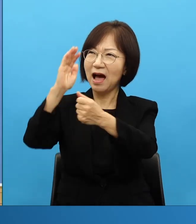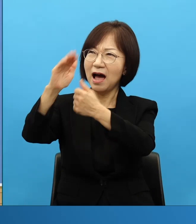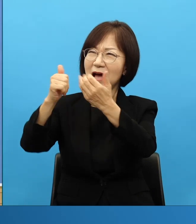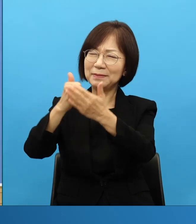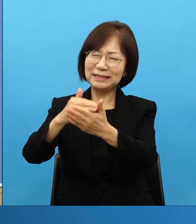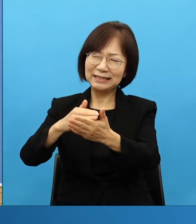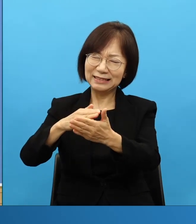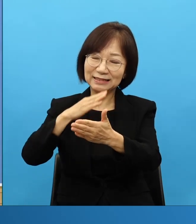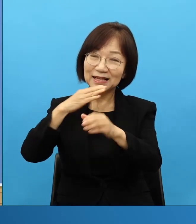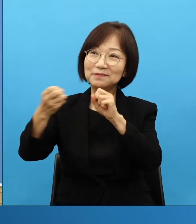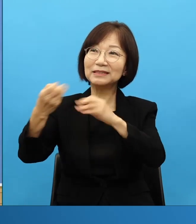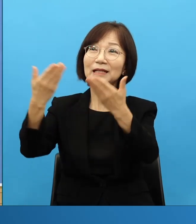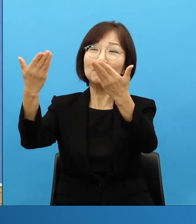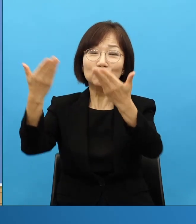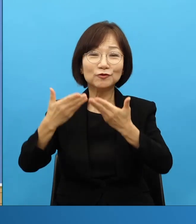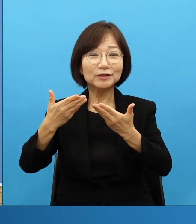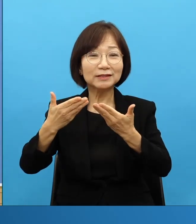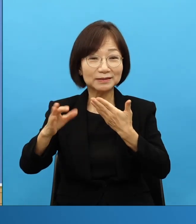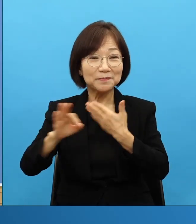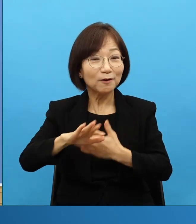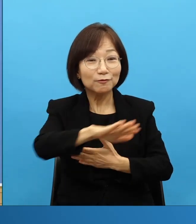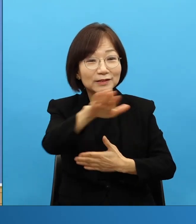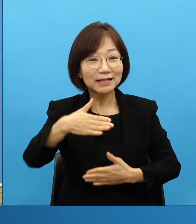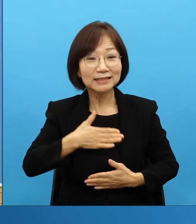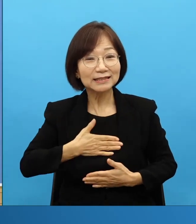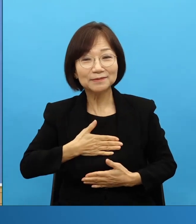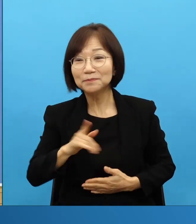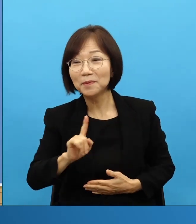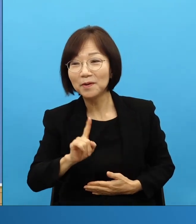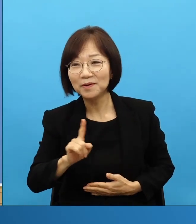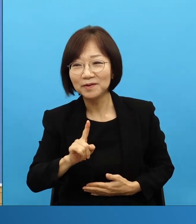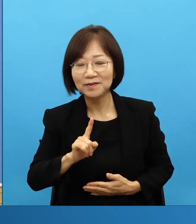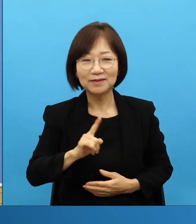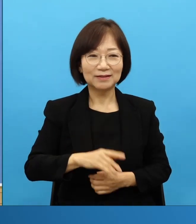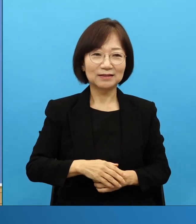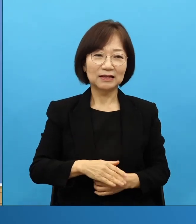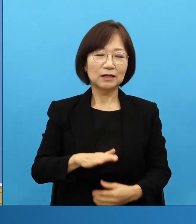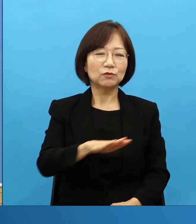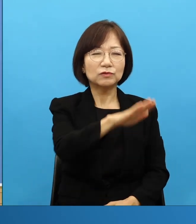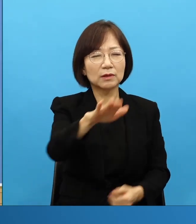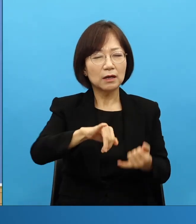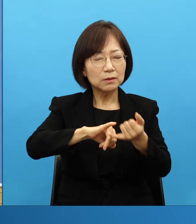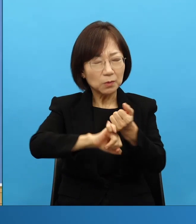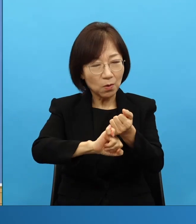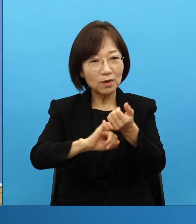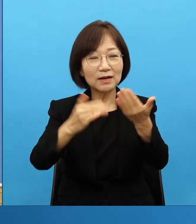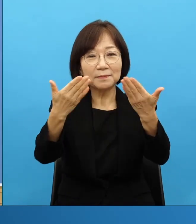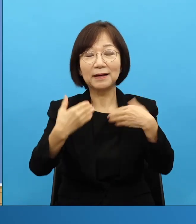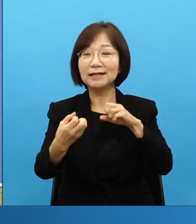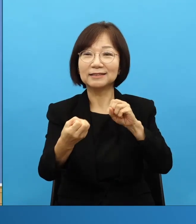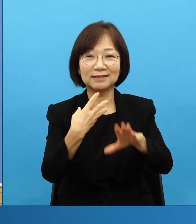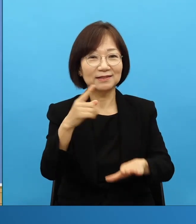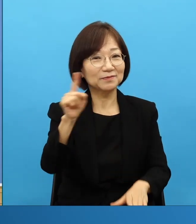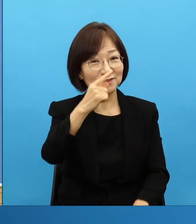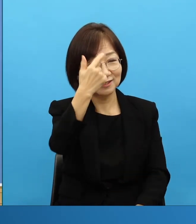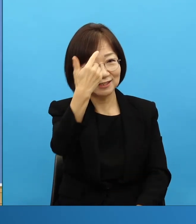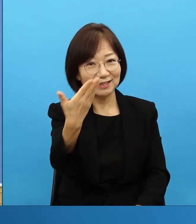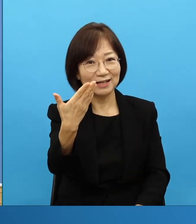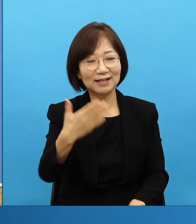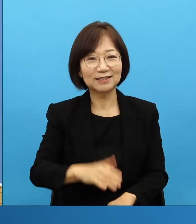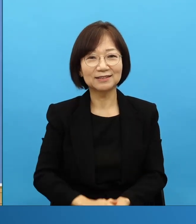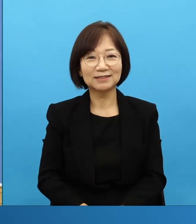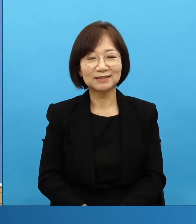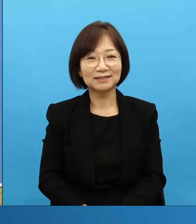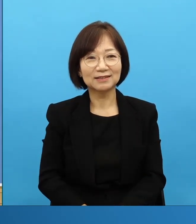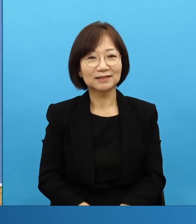God's answer come upon us? 자 오늘 우리가 받아야 될 응답이 뭐냐 하면요. And what is the answer that we need to receive today? 끝에만